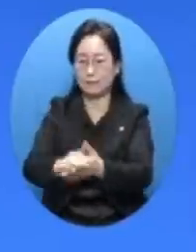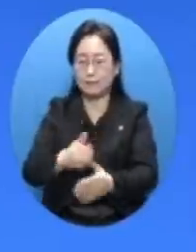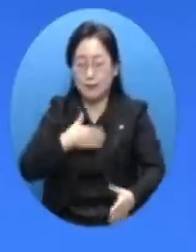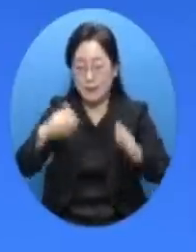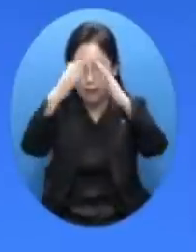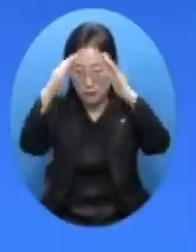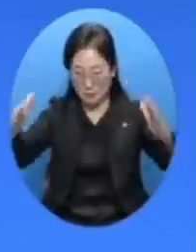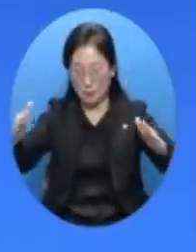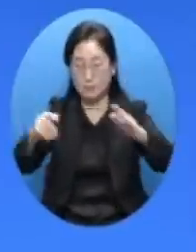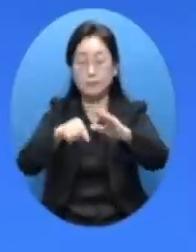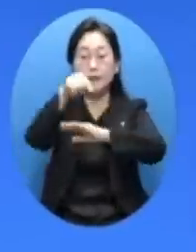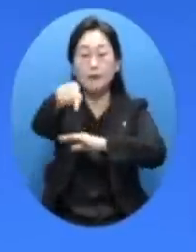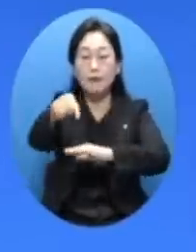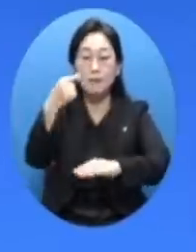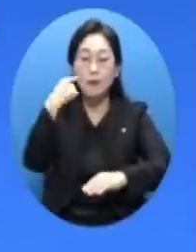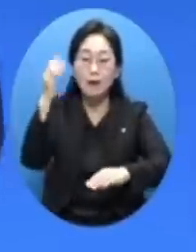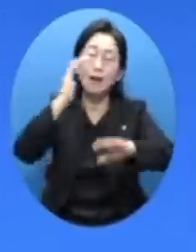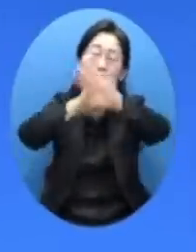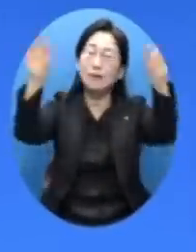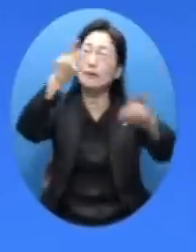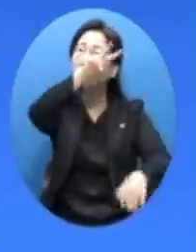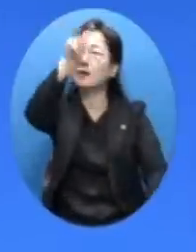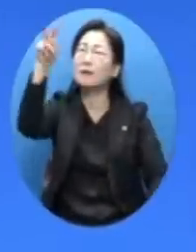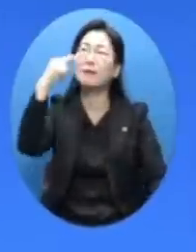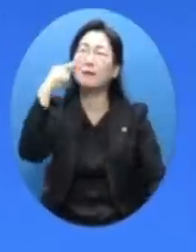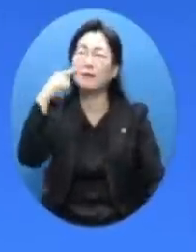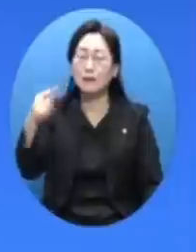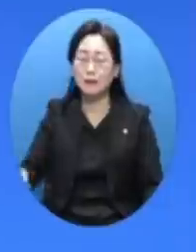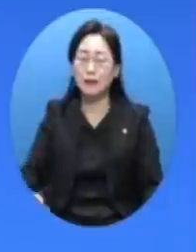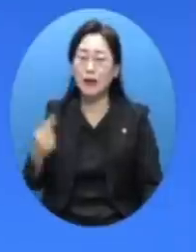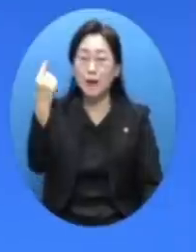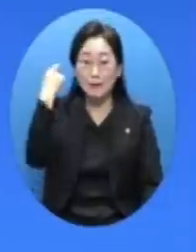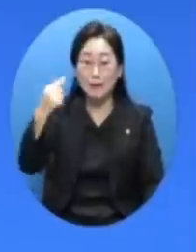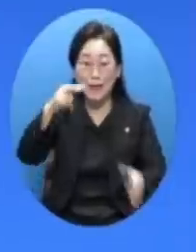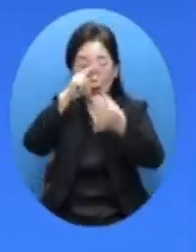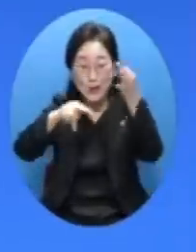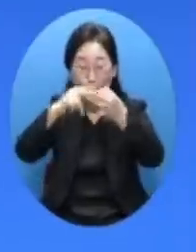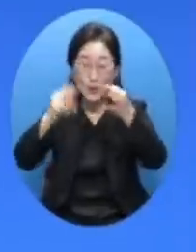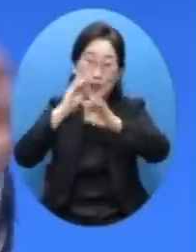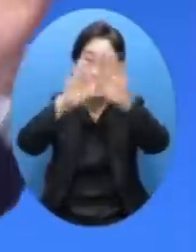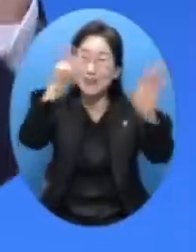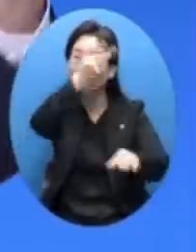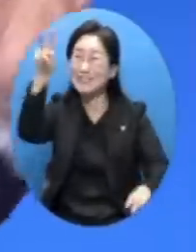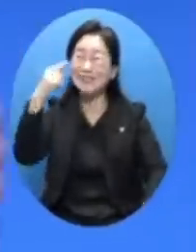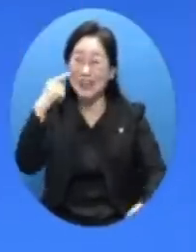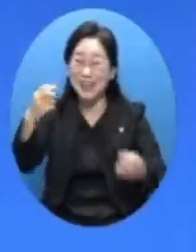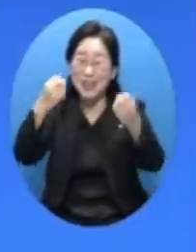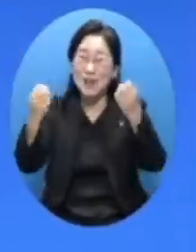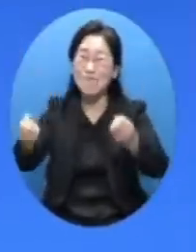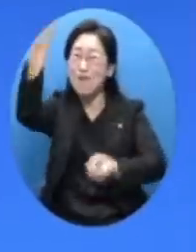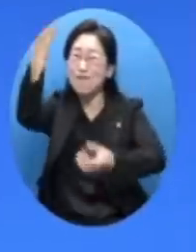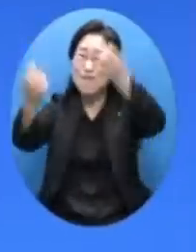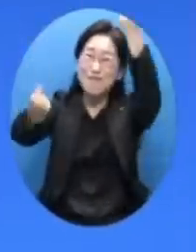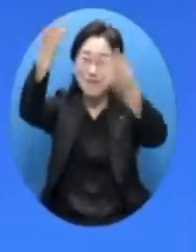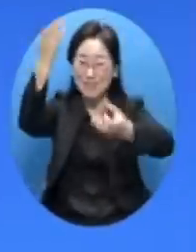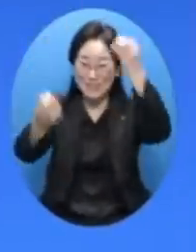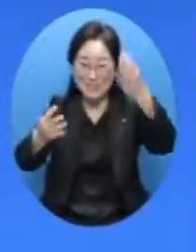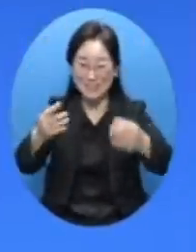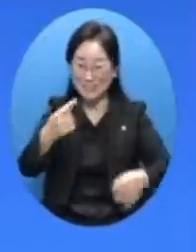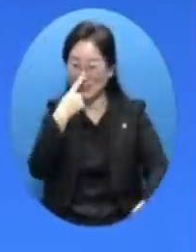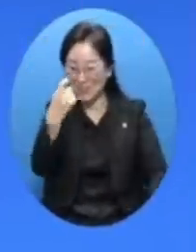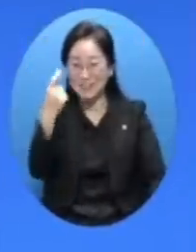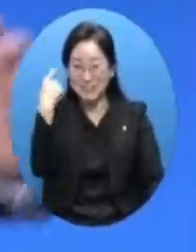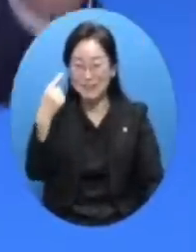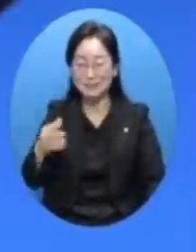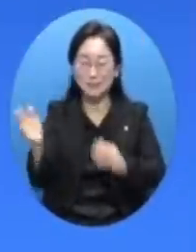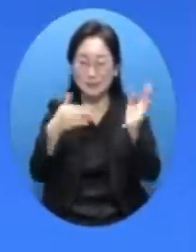천막을 나오니까 하늘을 바라보라. 어저께 여의도 하늘을 바라본 분들은 불꽃놀이 때문에 정신이 없을 텐데